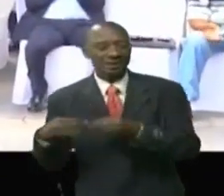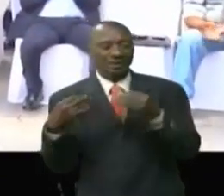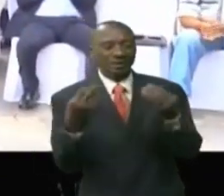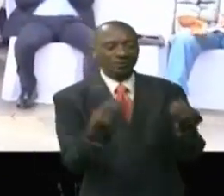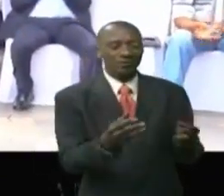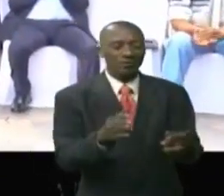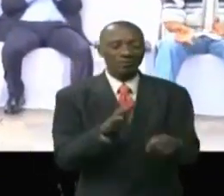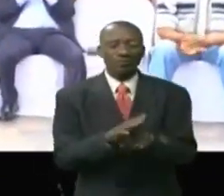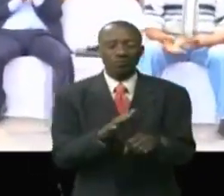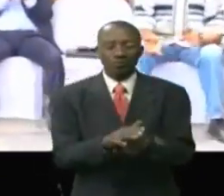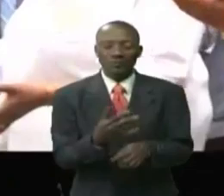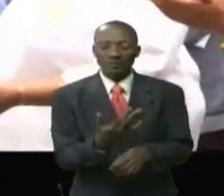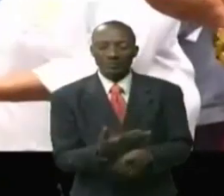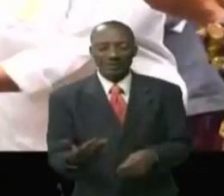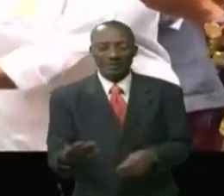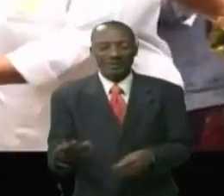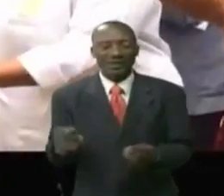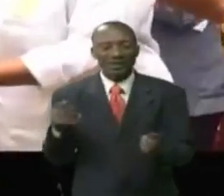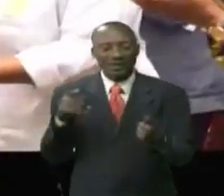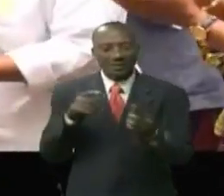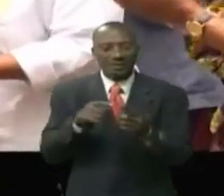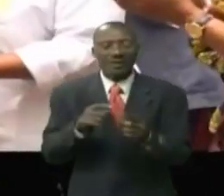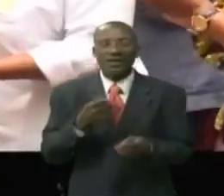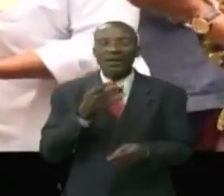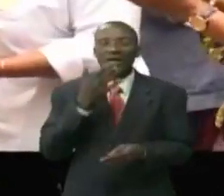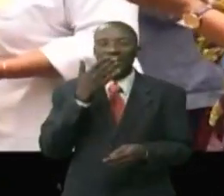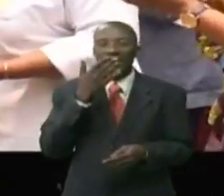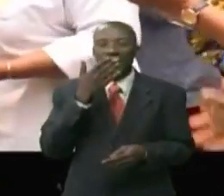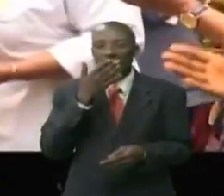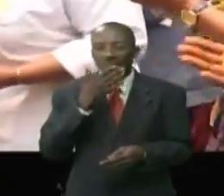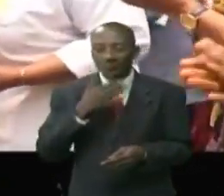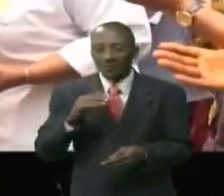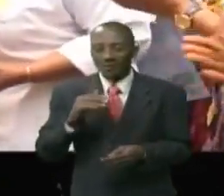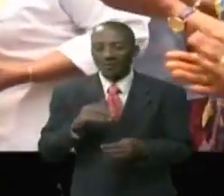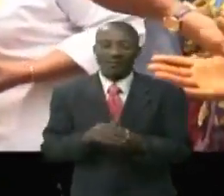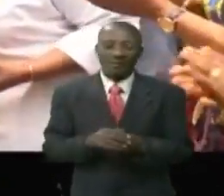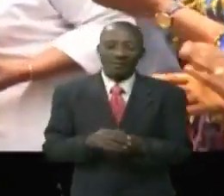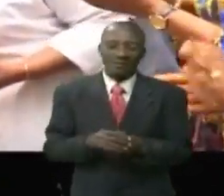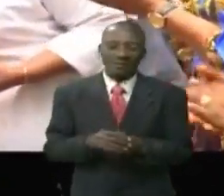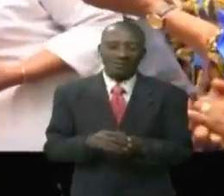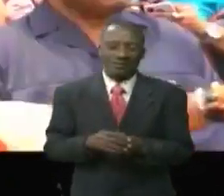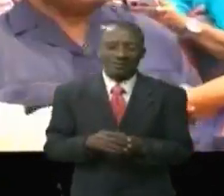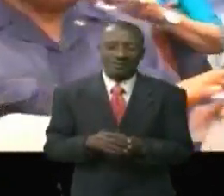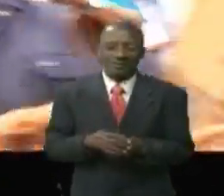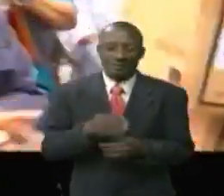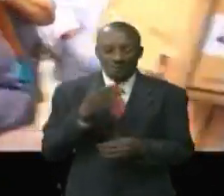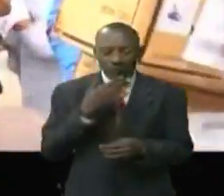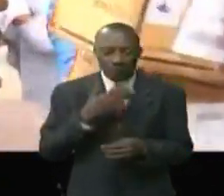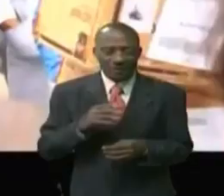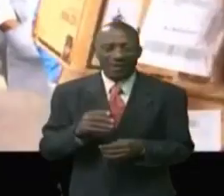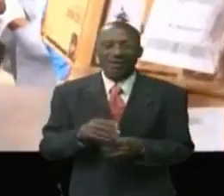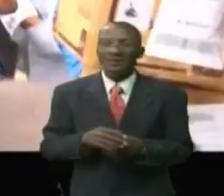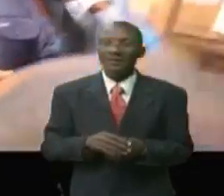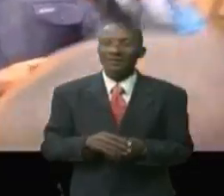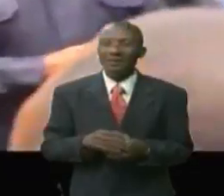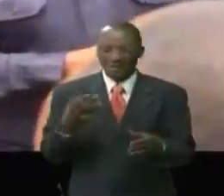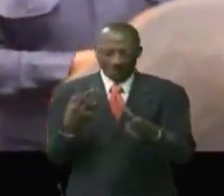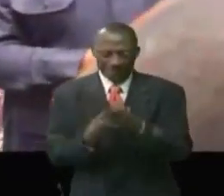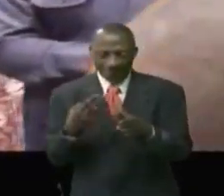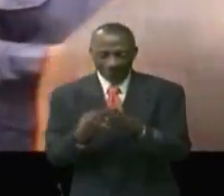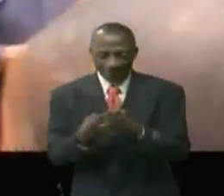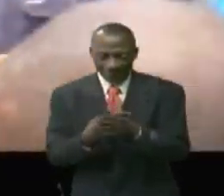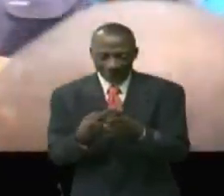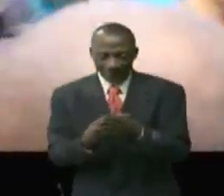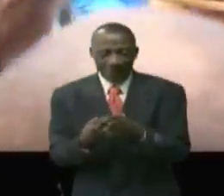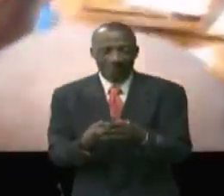universelle contenue de la vision du chef de l'État Félix Antoine tisekedi tchilombo qui fait de la santé une priorité cette action du